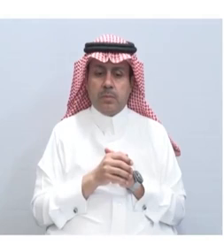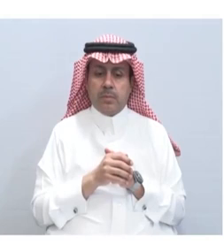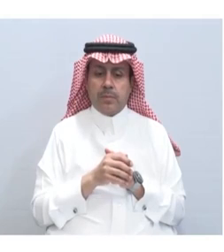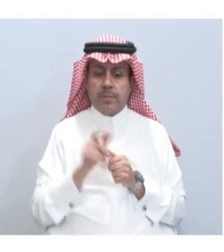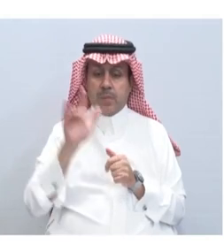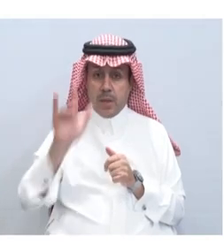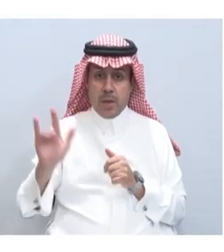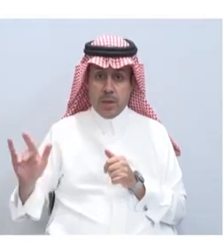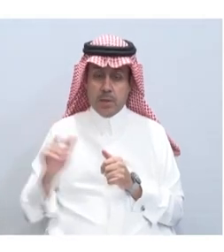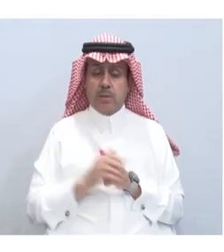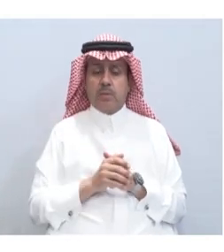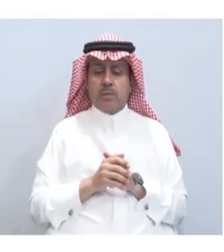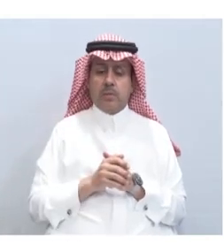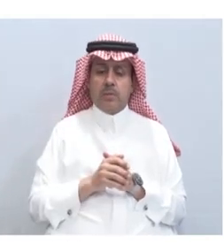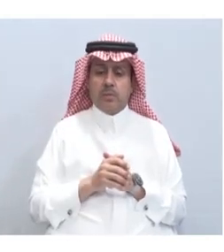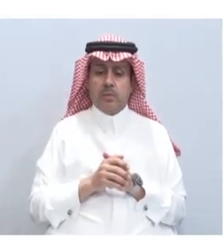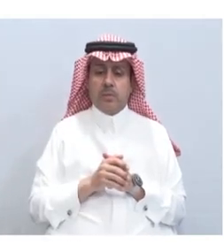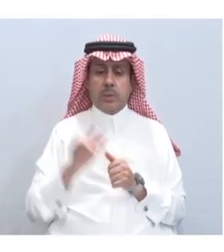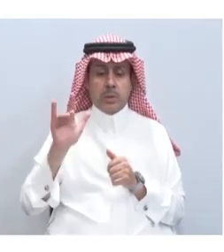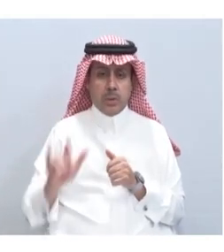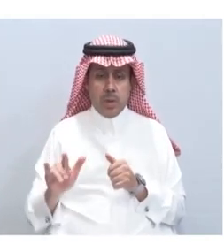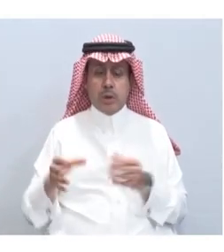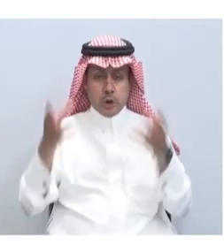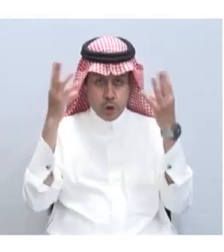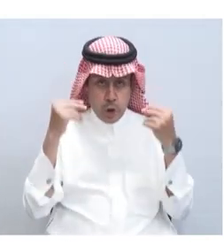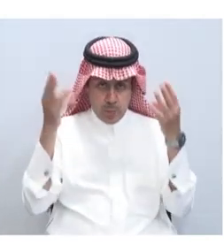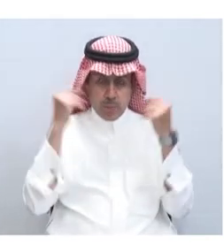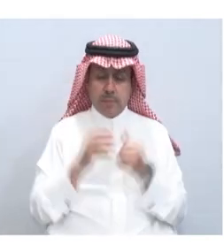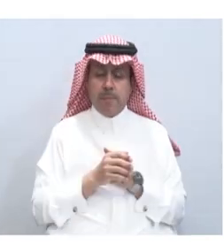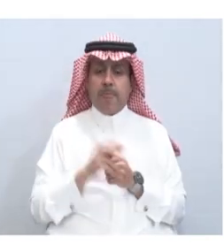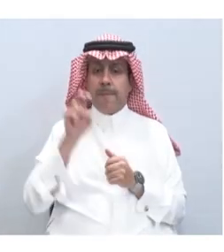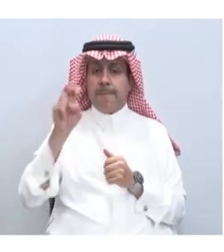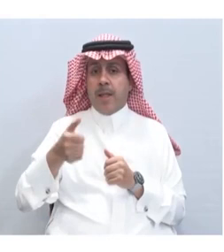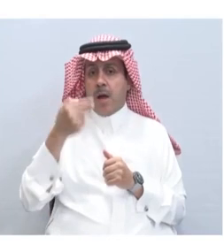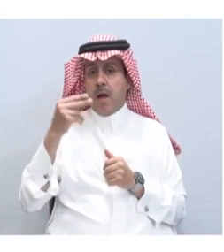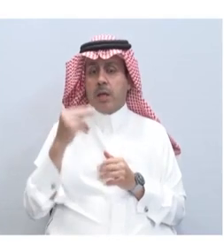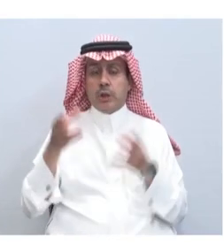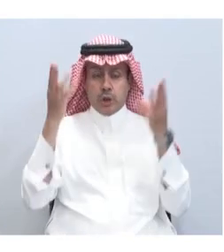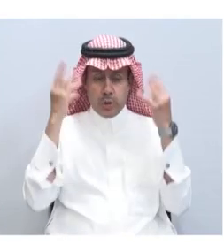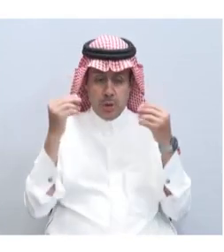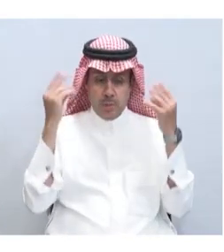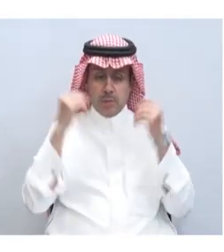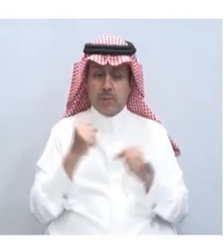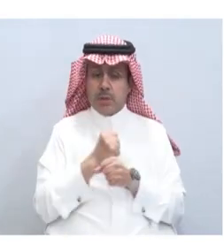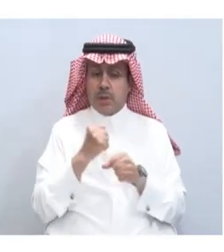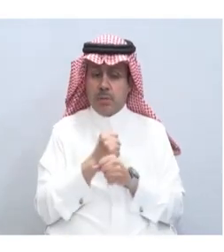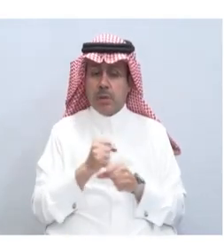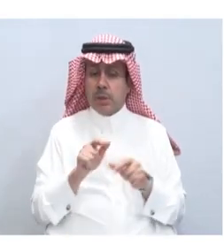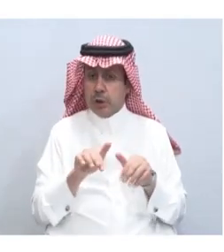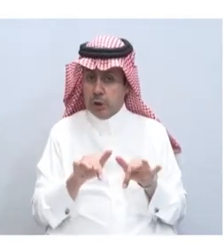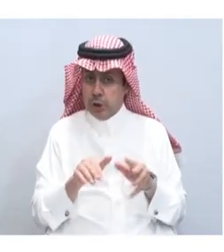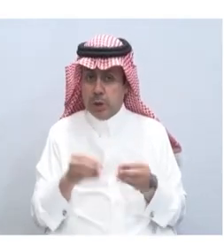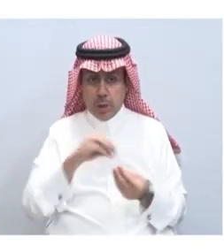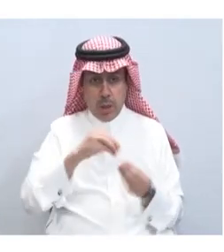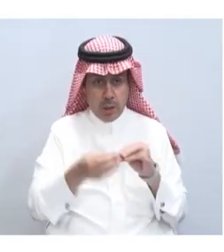ايضا هذه مثلا استراحات تعليميه قاعات تعليميه جميعها تستخدم فيها التقنيات